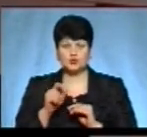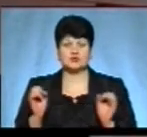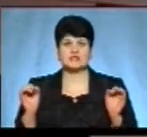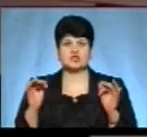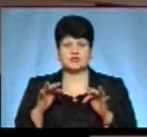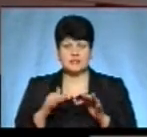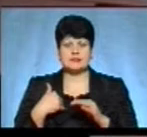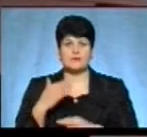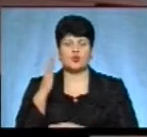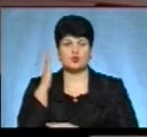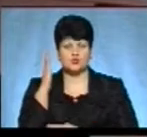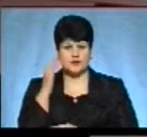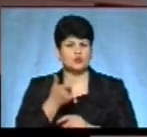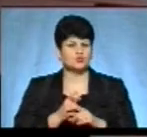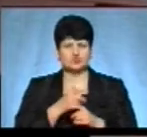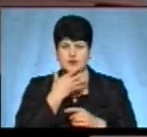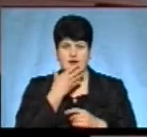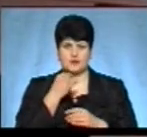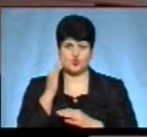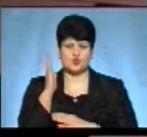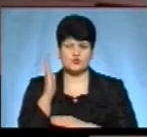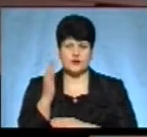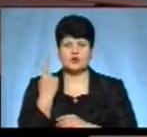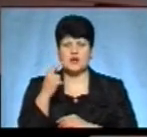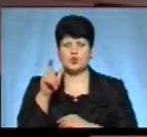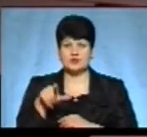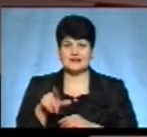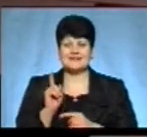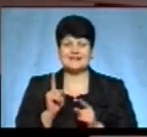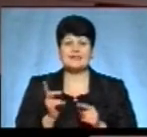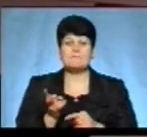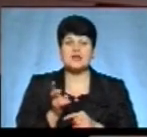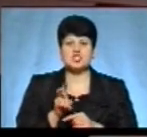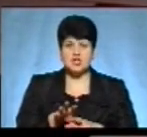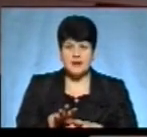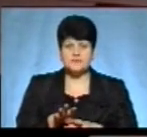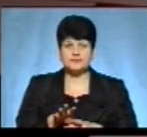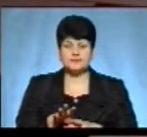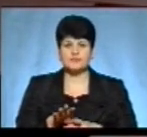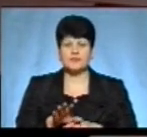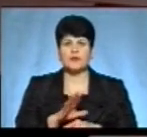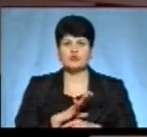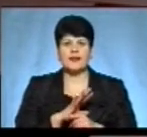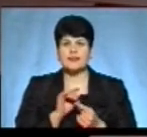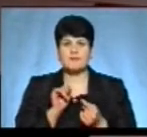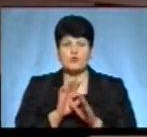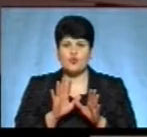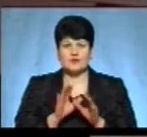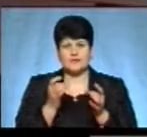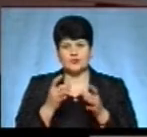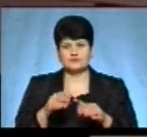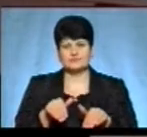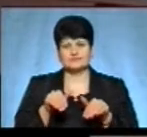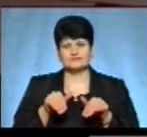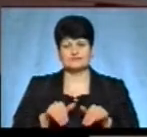зійшлися, проголосували, дуже гарно проголосували. Одна людина тільки прийшла, яка була навіть не проти, просто утрималася, ну,